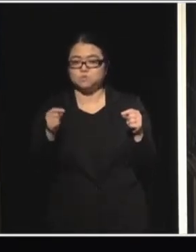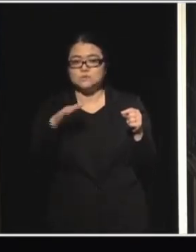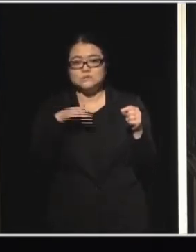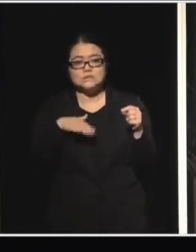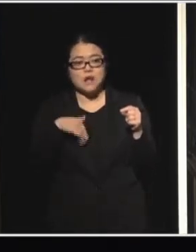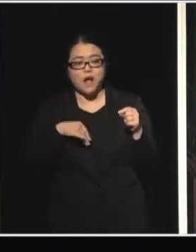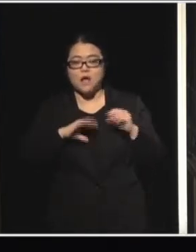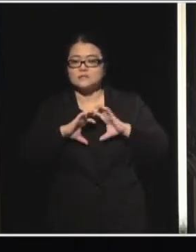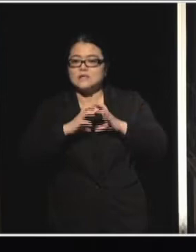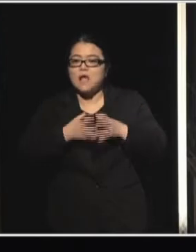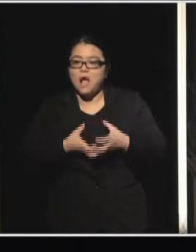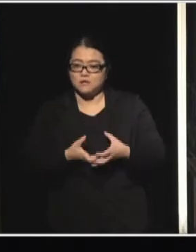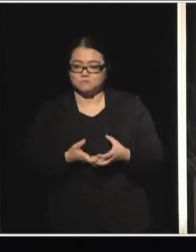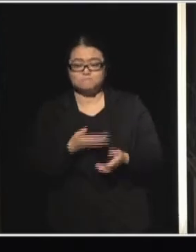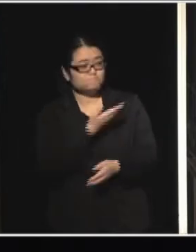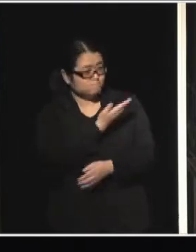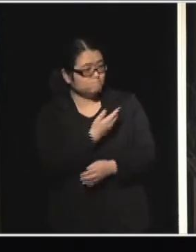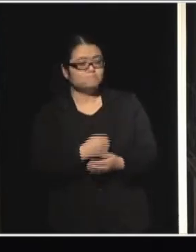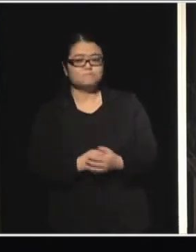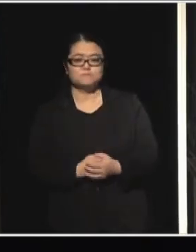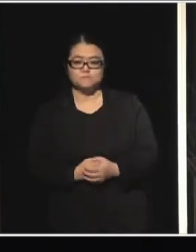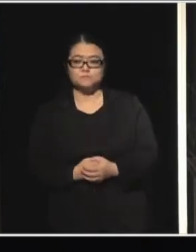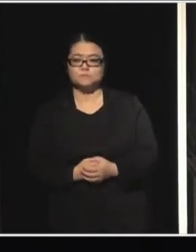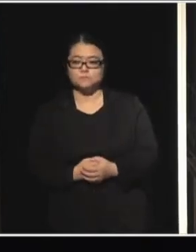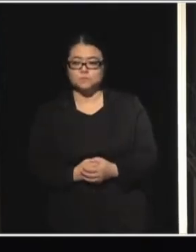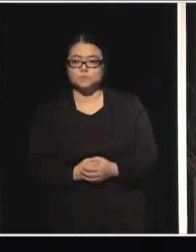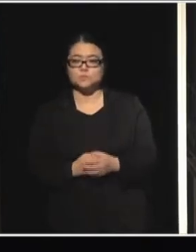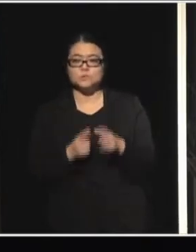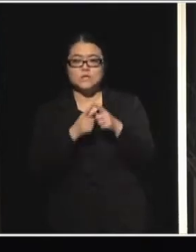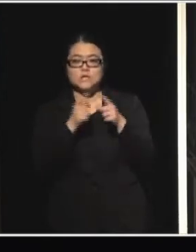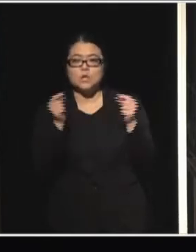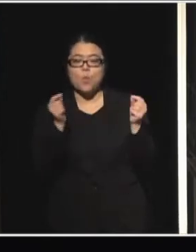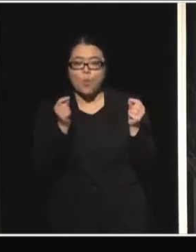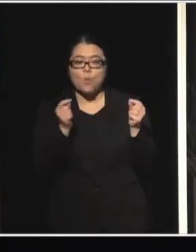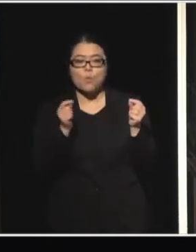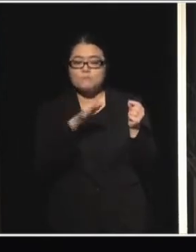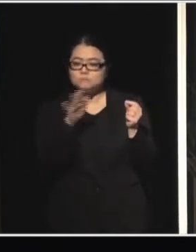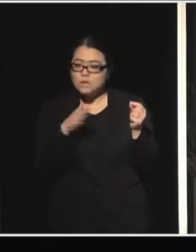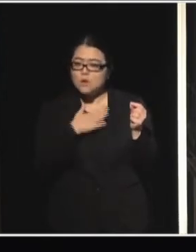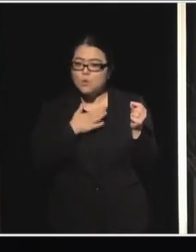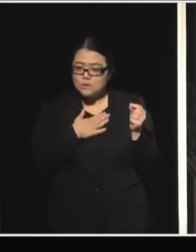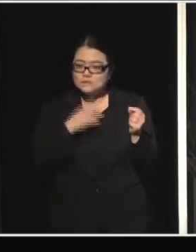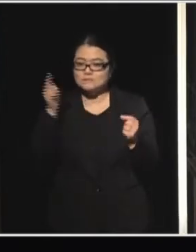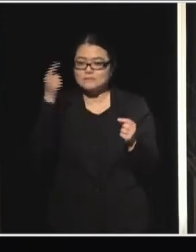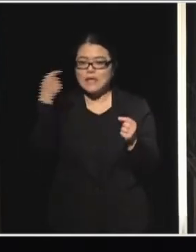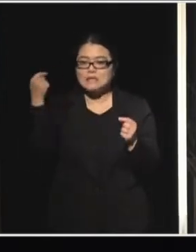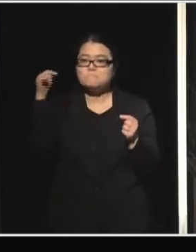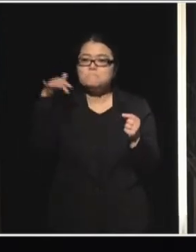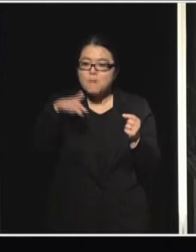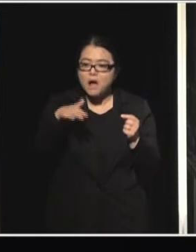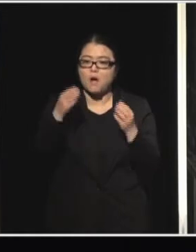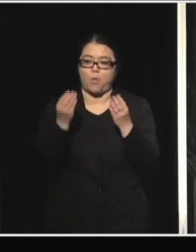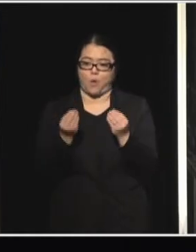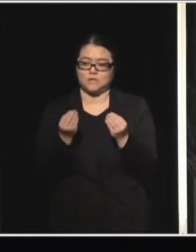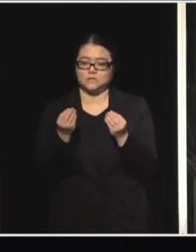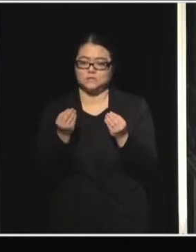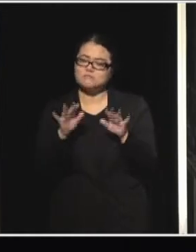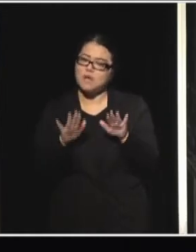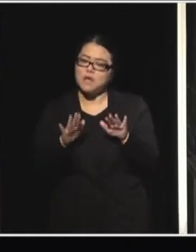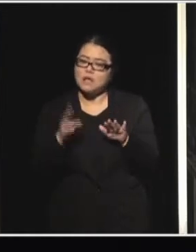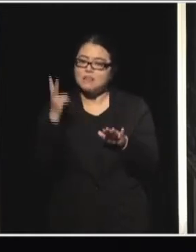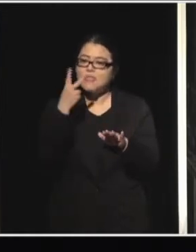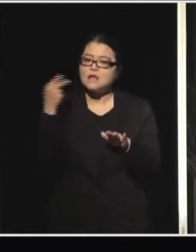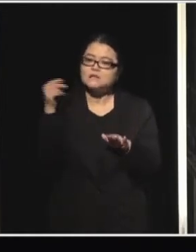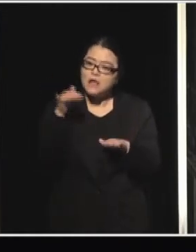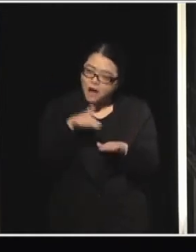全世界の状況であります日本はご存じのように第一波が終わりですね現在第2波なんというふうに言われています